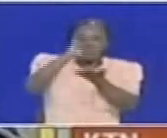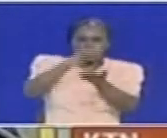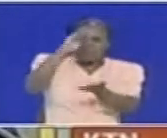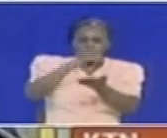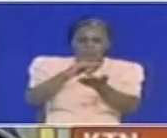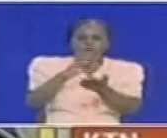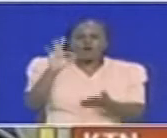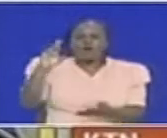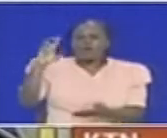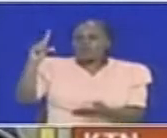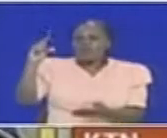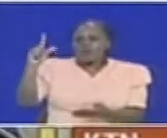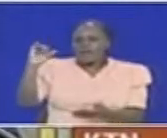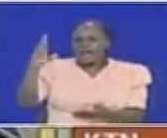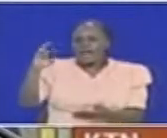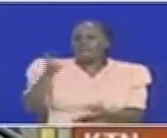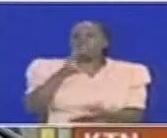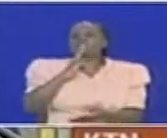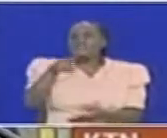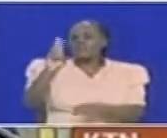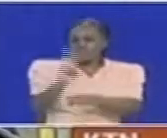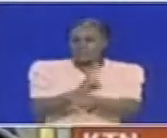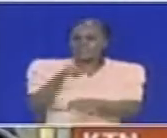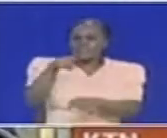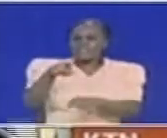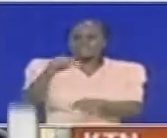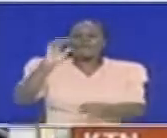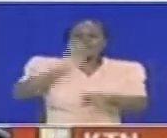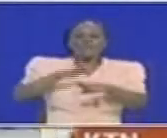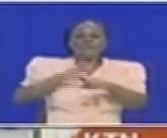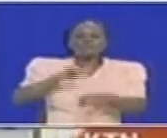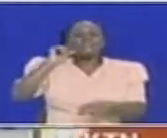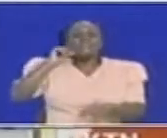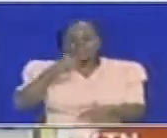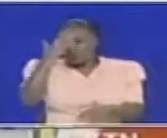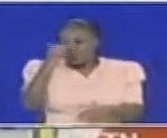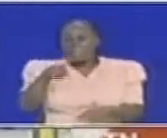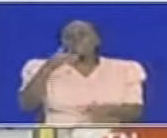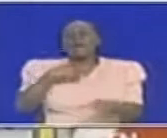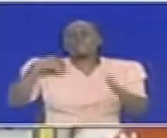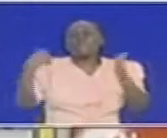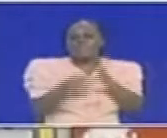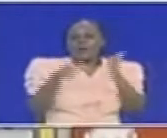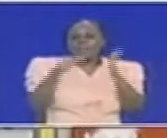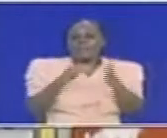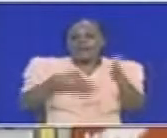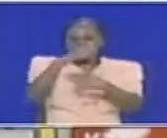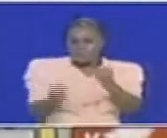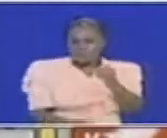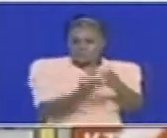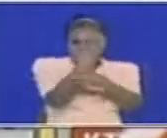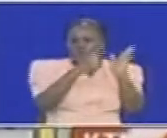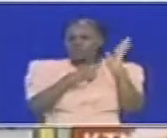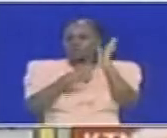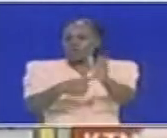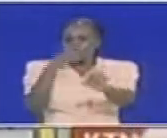madini ya fluoride ndani ya maji unayotumia? Hii itakuwa ni habari njema kwa wengi wanaokumbwa na shida hii baada ya uvumbuzi kuonyesha kuwa